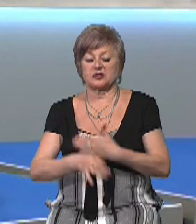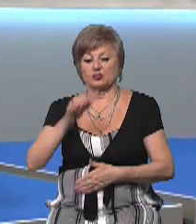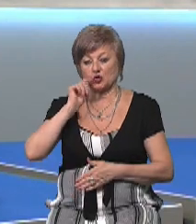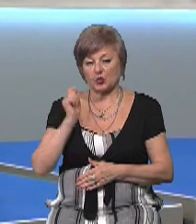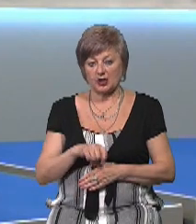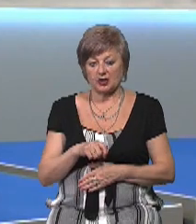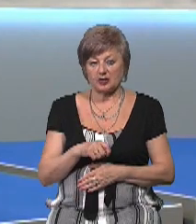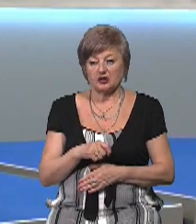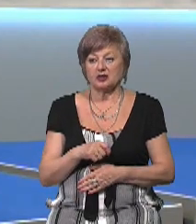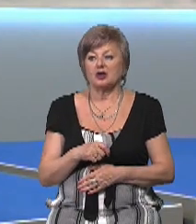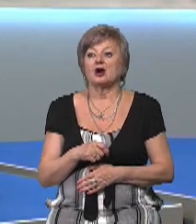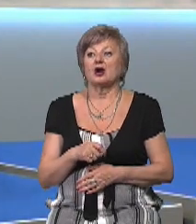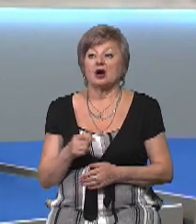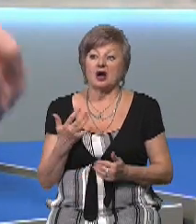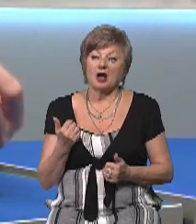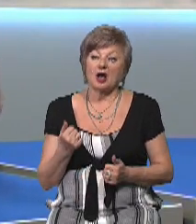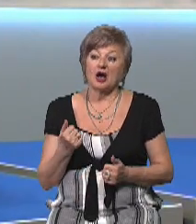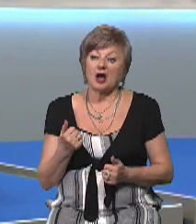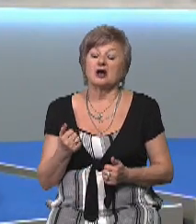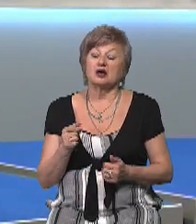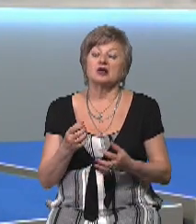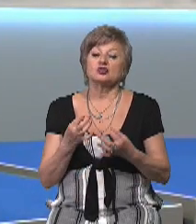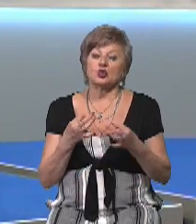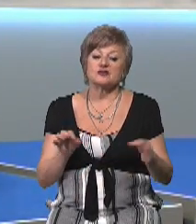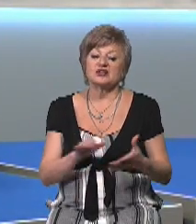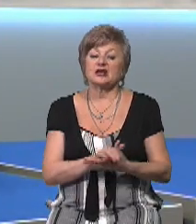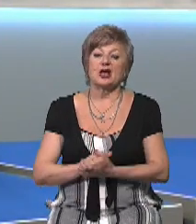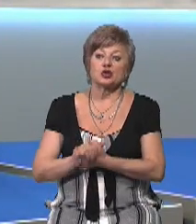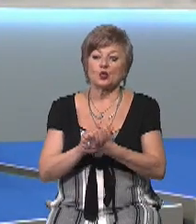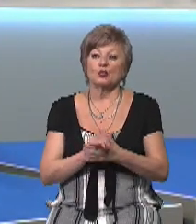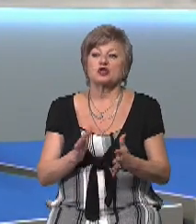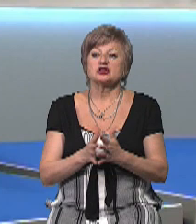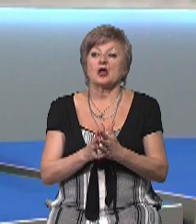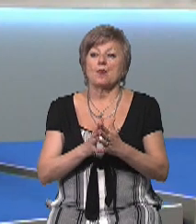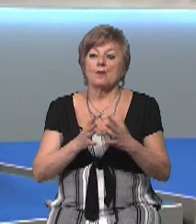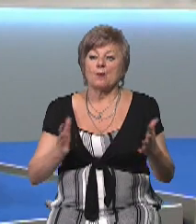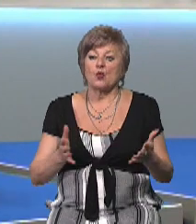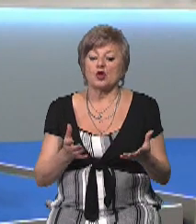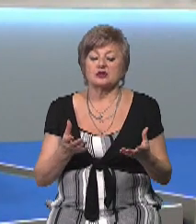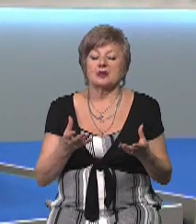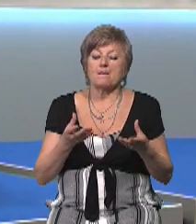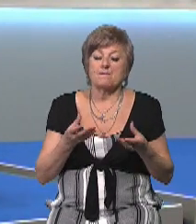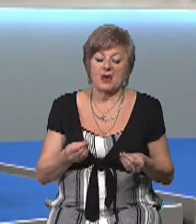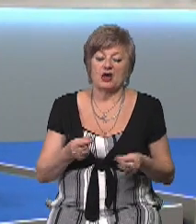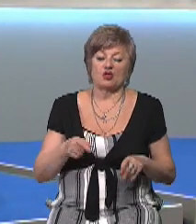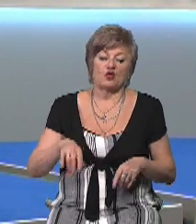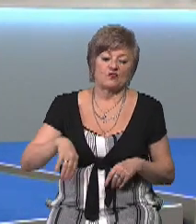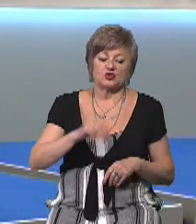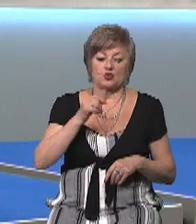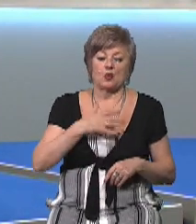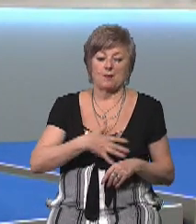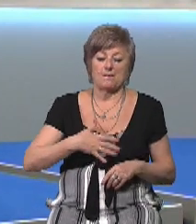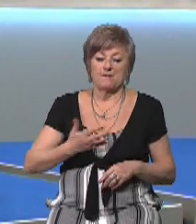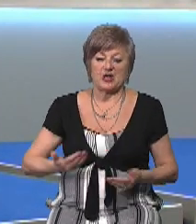в будь-якій сфері буття, воно дозволяє суспільству більш м'яко це пережити, так, консолідуватися. Не